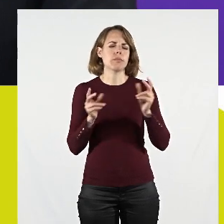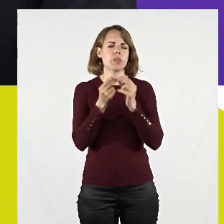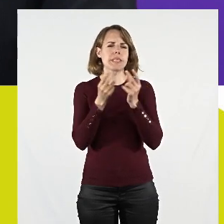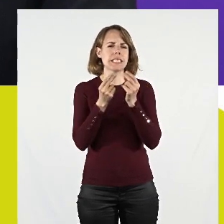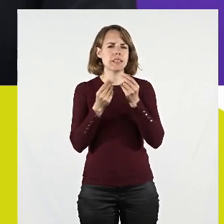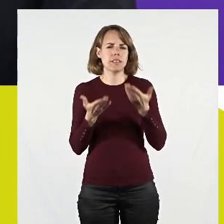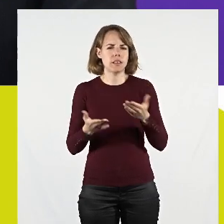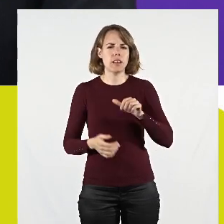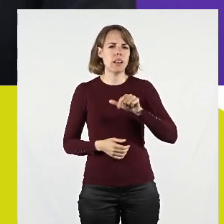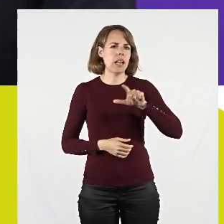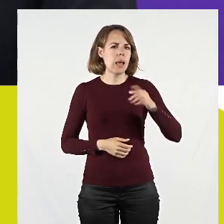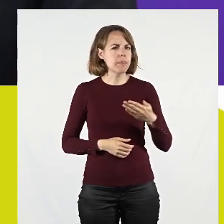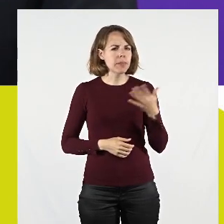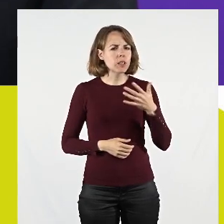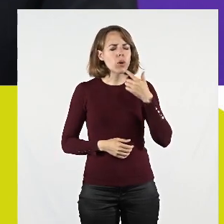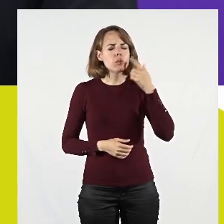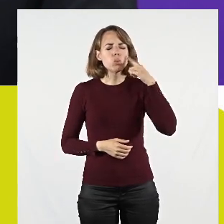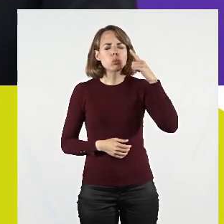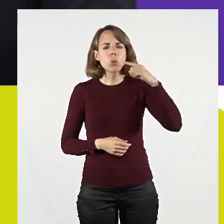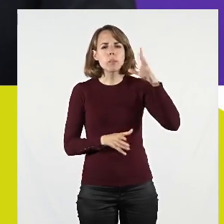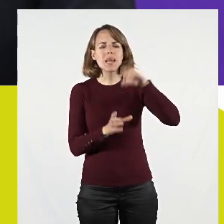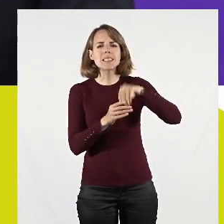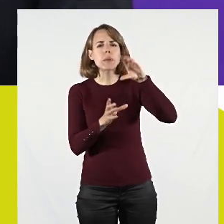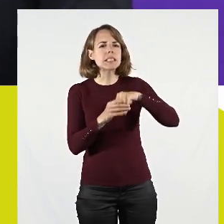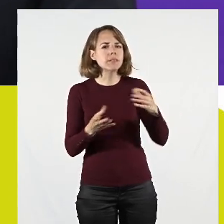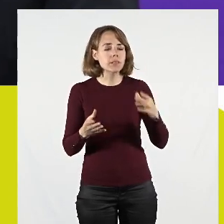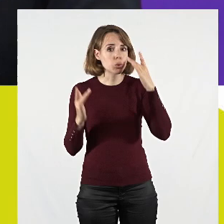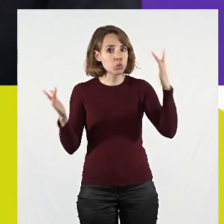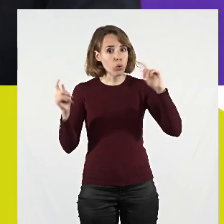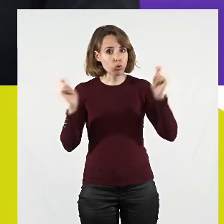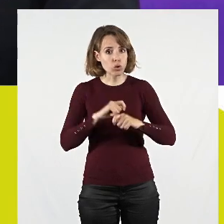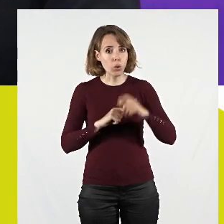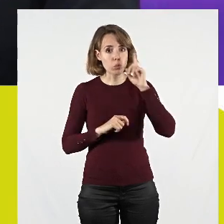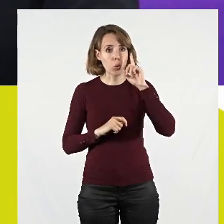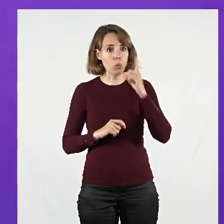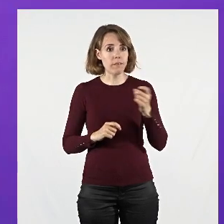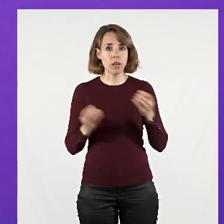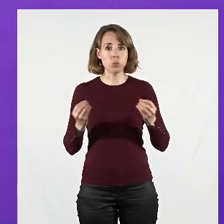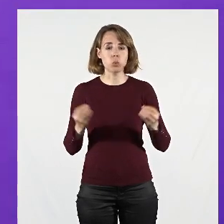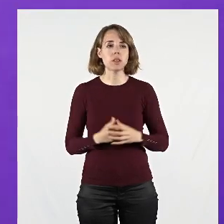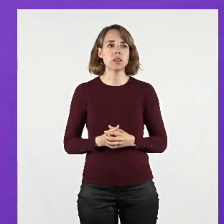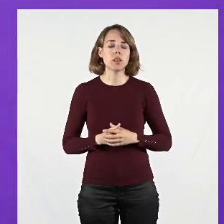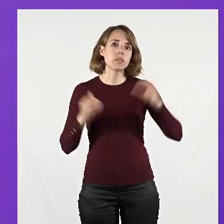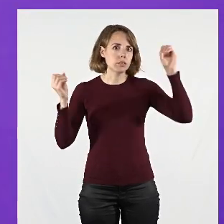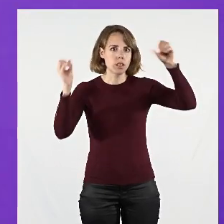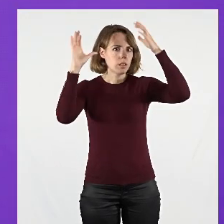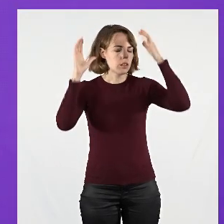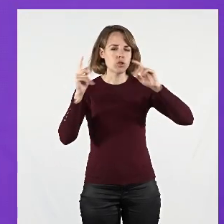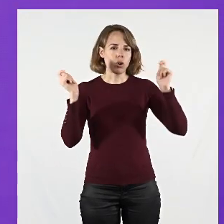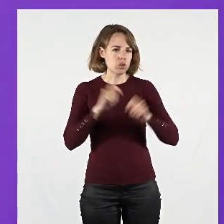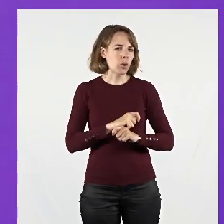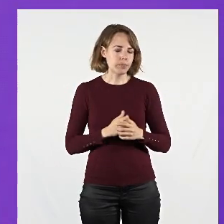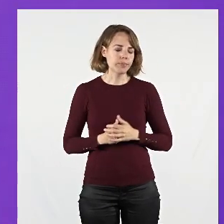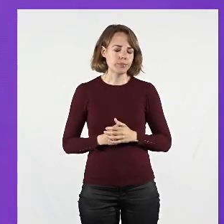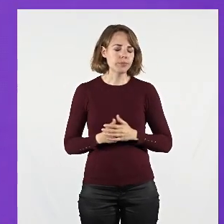dispositif participatif et de changement de culture? Complètement, c'est un vrai changement de culture, c'est un changement de paradigme en matière de manutention manuelle de personnes,